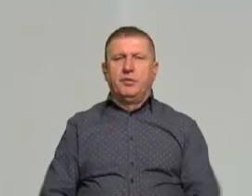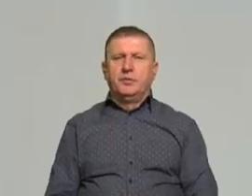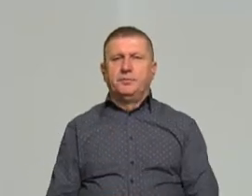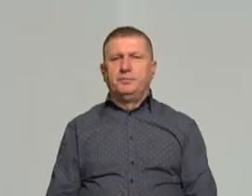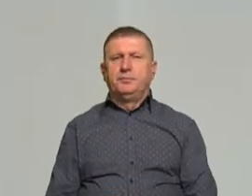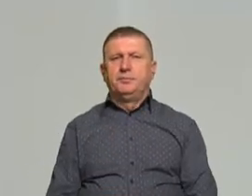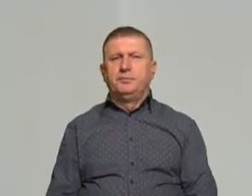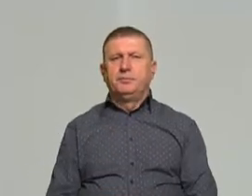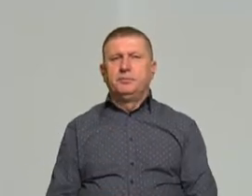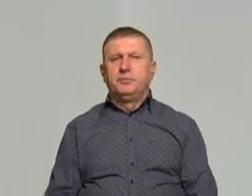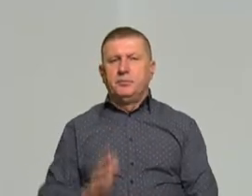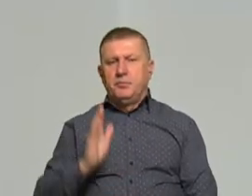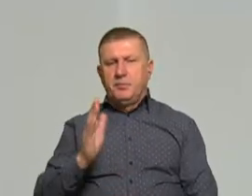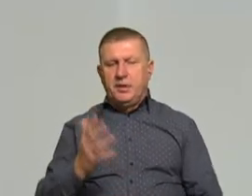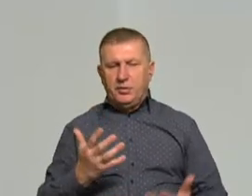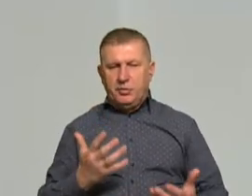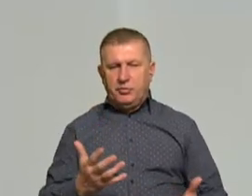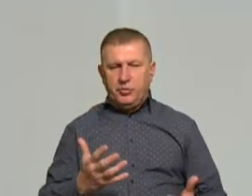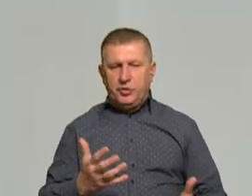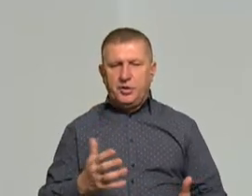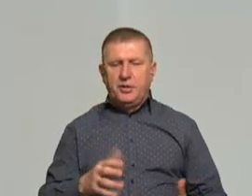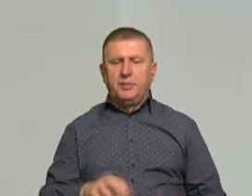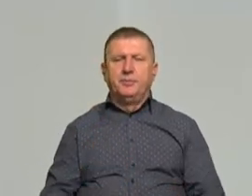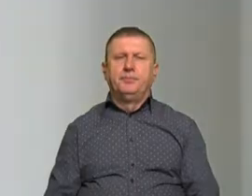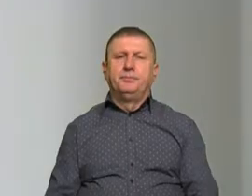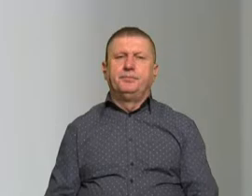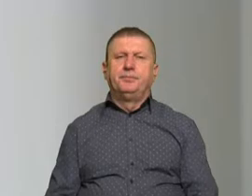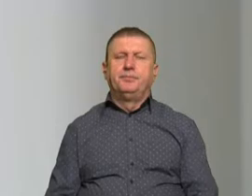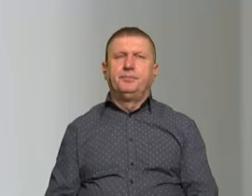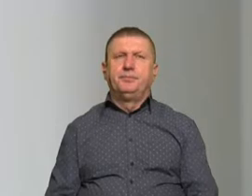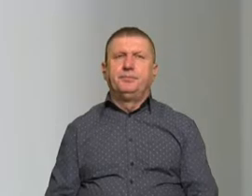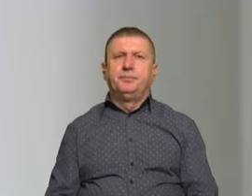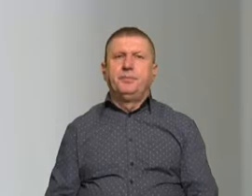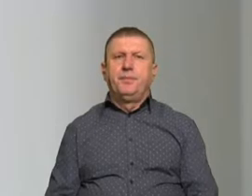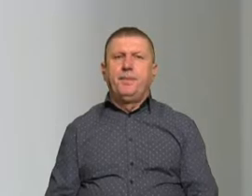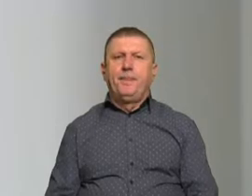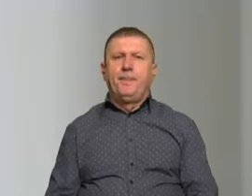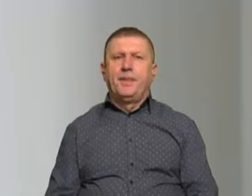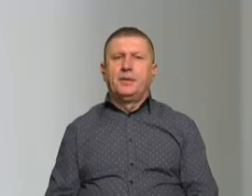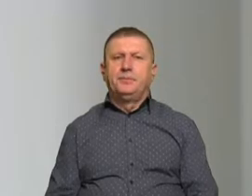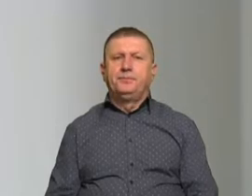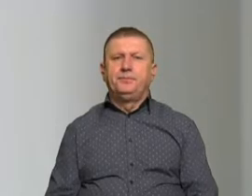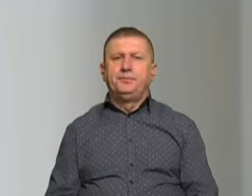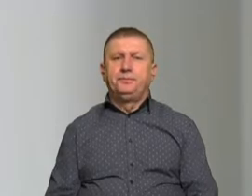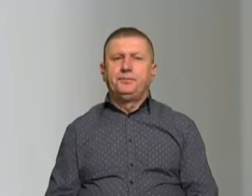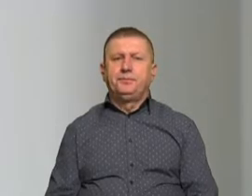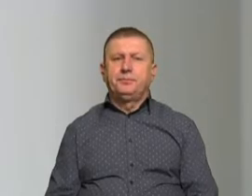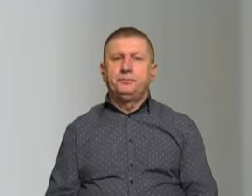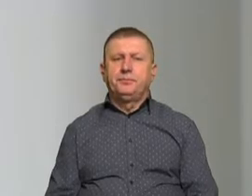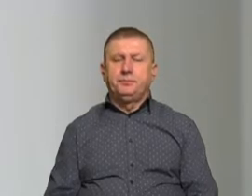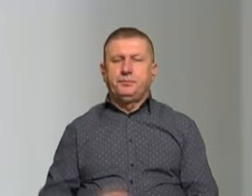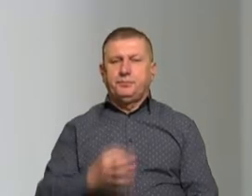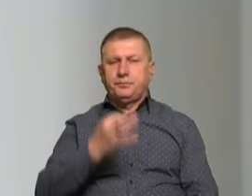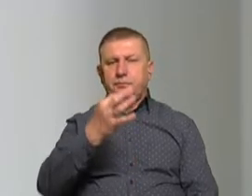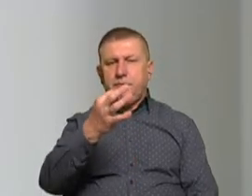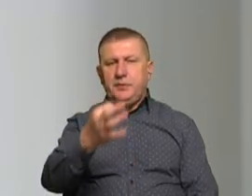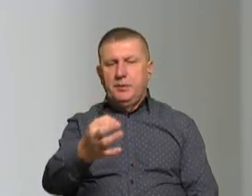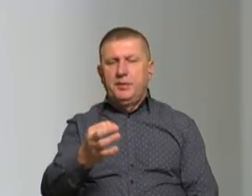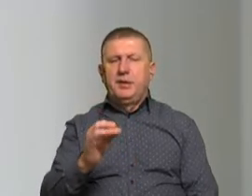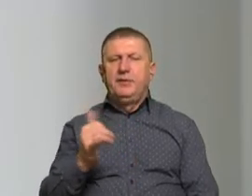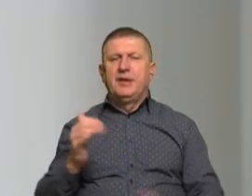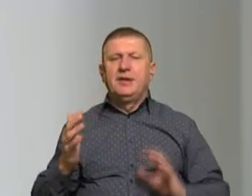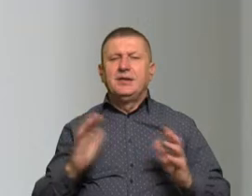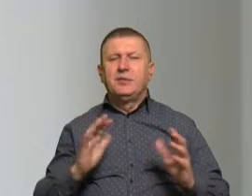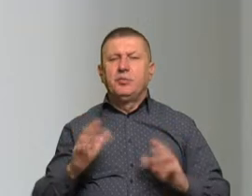zwyczajnie chcieli wziąć udział. Dziękuję. Dziękuję. Teraz jeszcze przypomnę pytanie W jaki